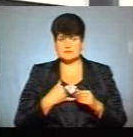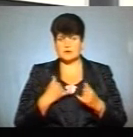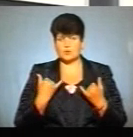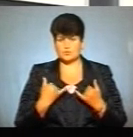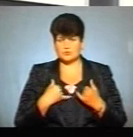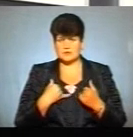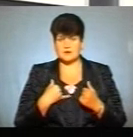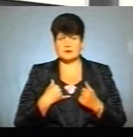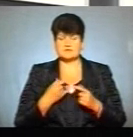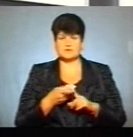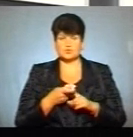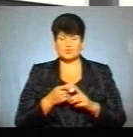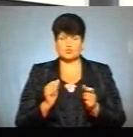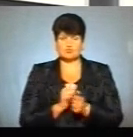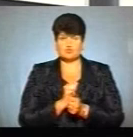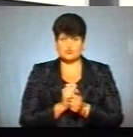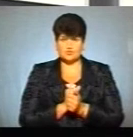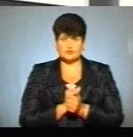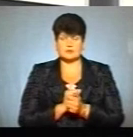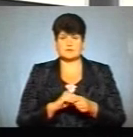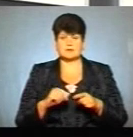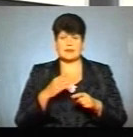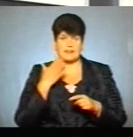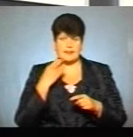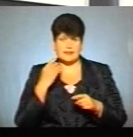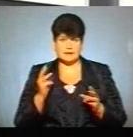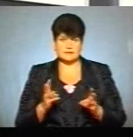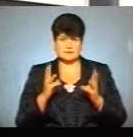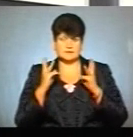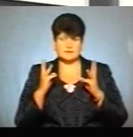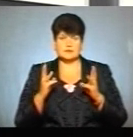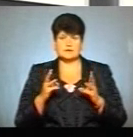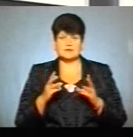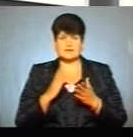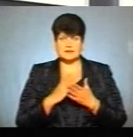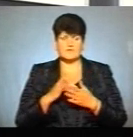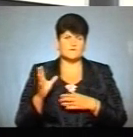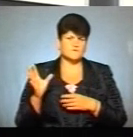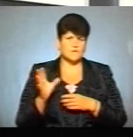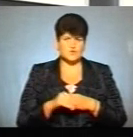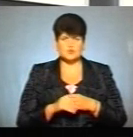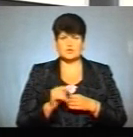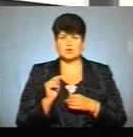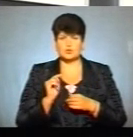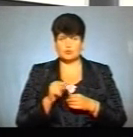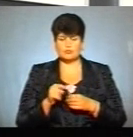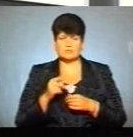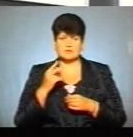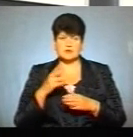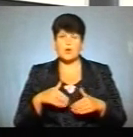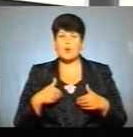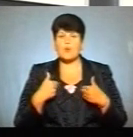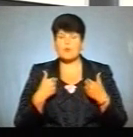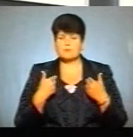через феноменальну посуху легкозаймисті речовини і трава, і сухостій є буквально всюди, тому ми